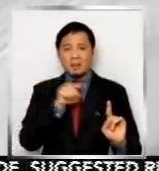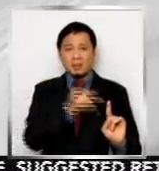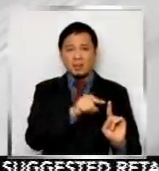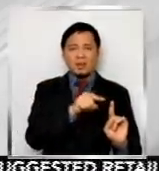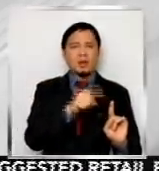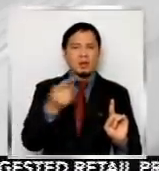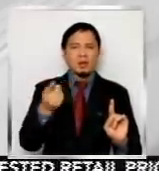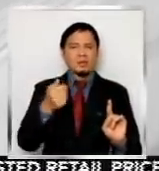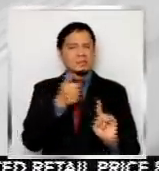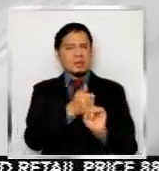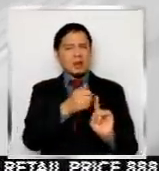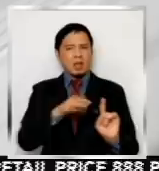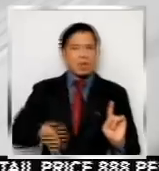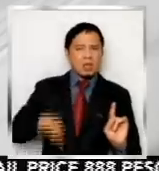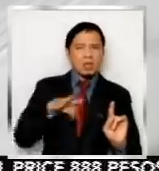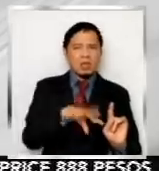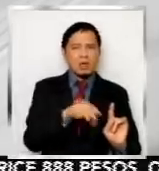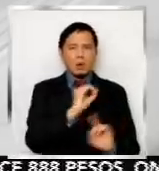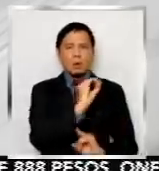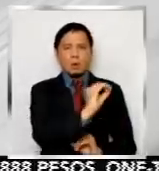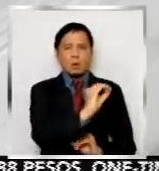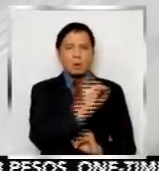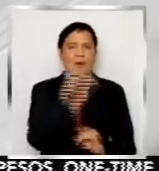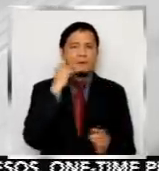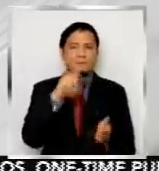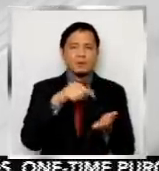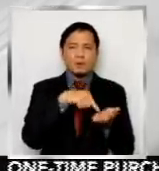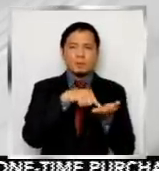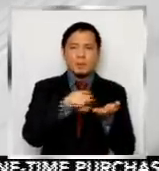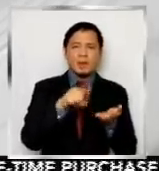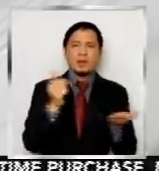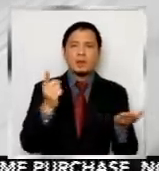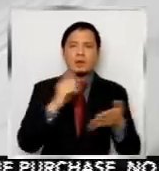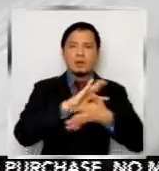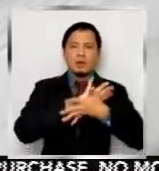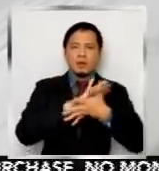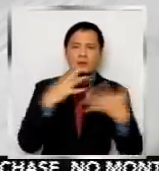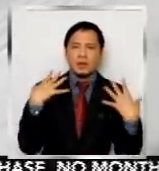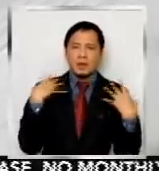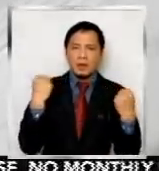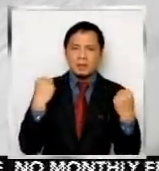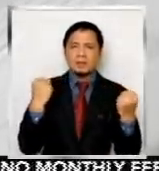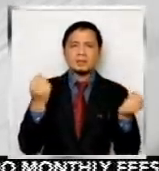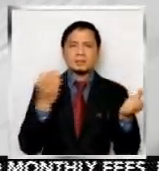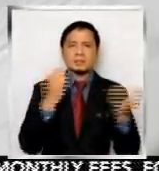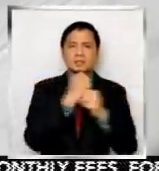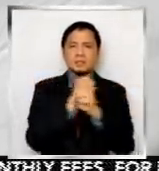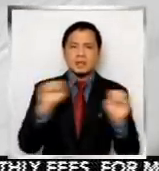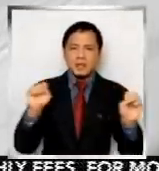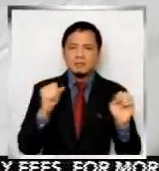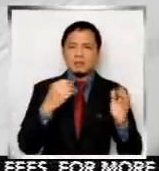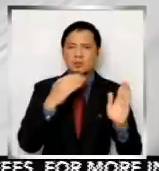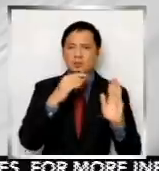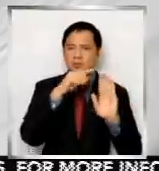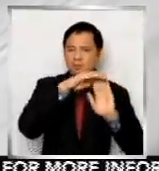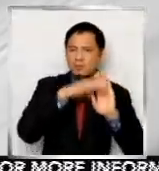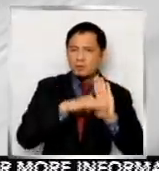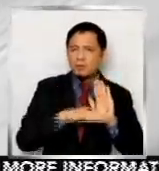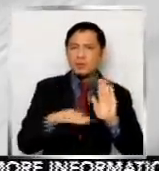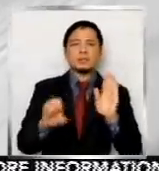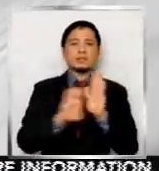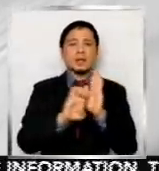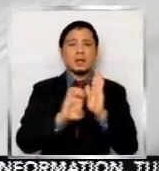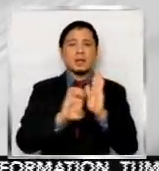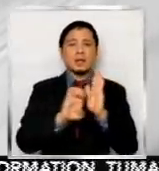recruitment agencies para sa COVID-19 health and safety protocol gaya ng quarantine, pati na ang kanilang insurance